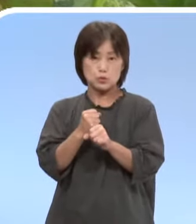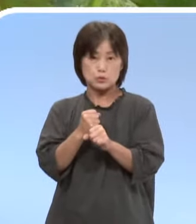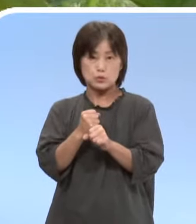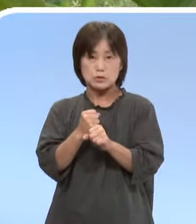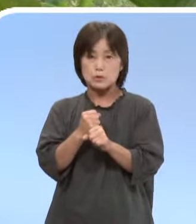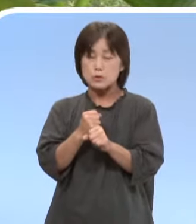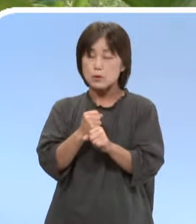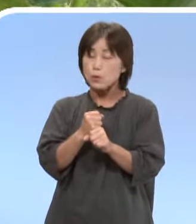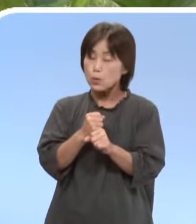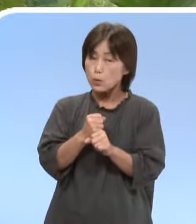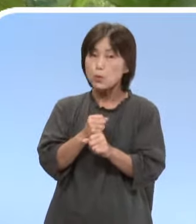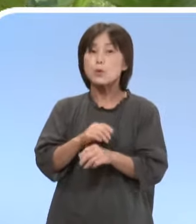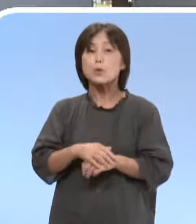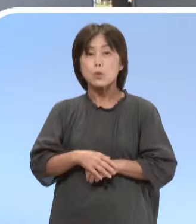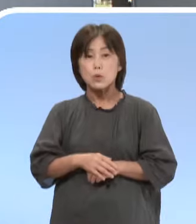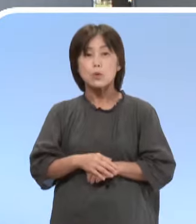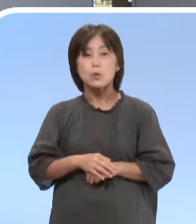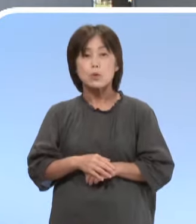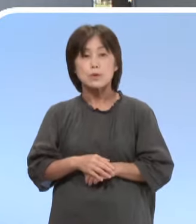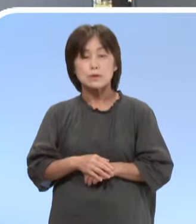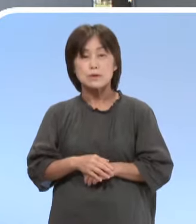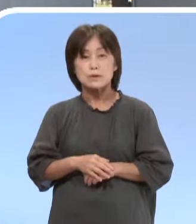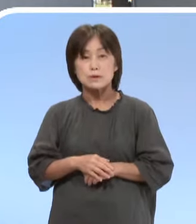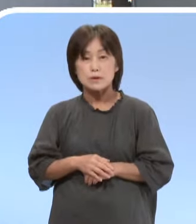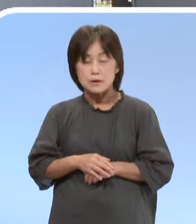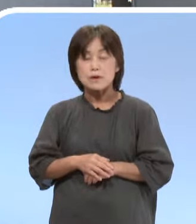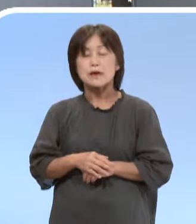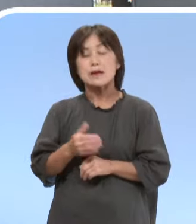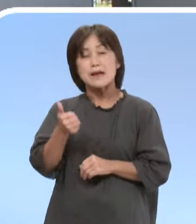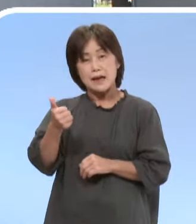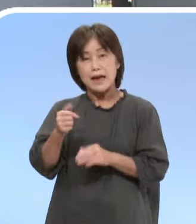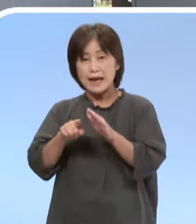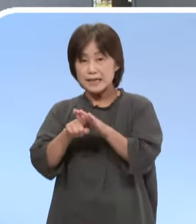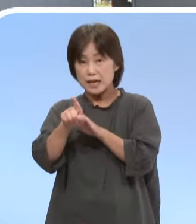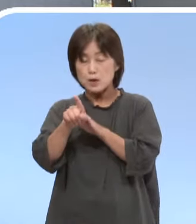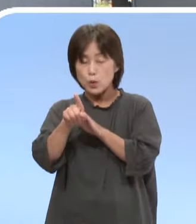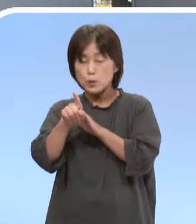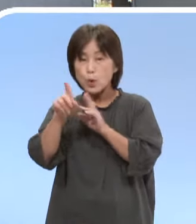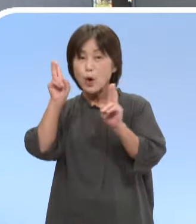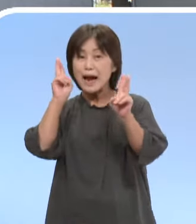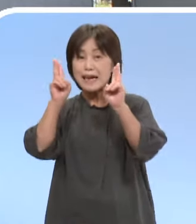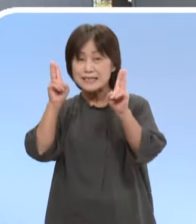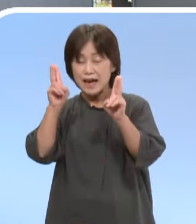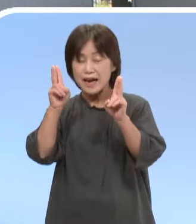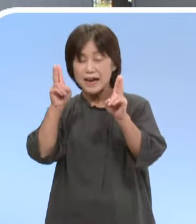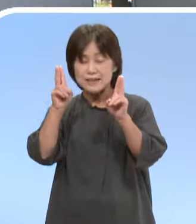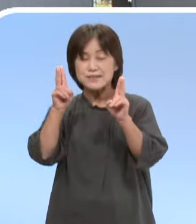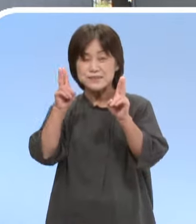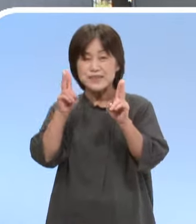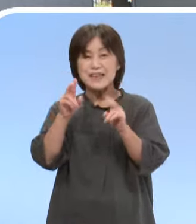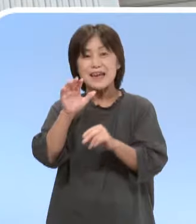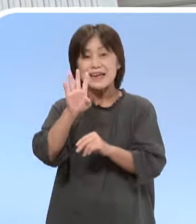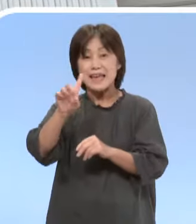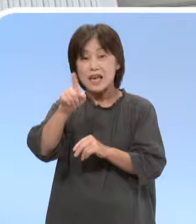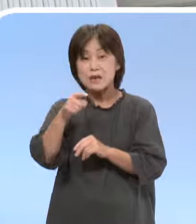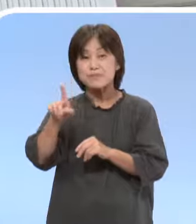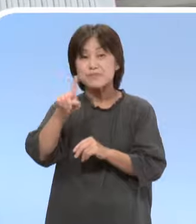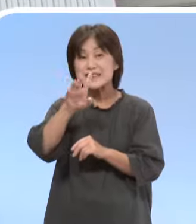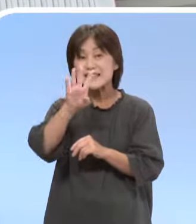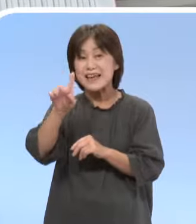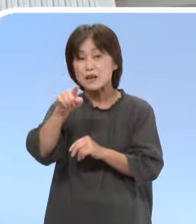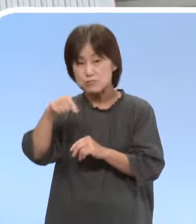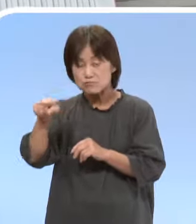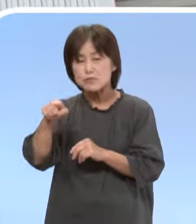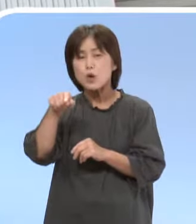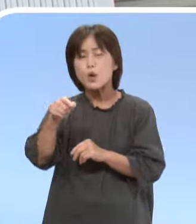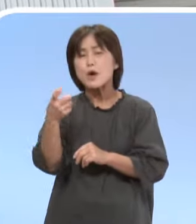凍里芋、 はい、 藤本さんが代表を務める会社ゲンゲンではこの里芋を冷